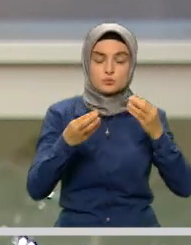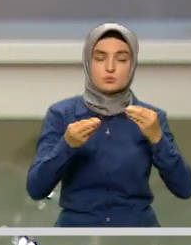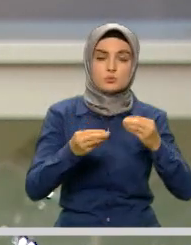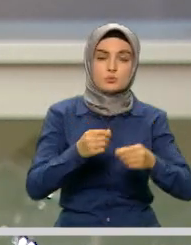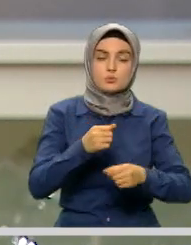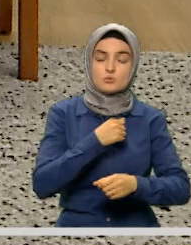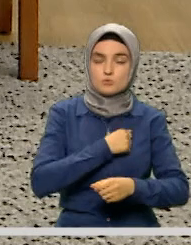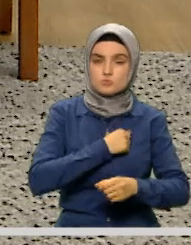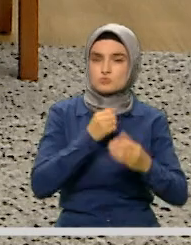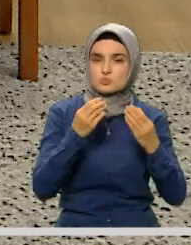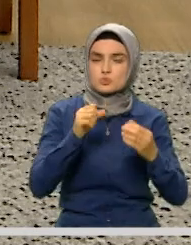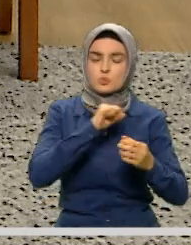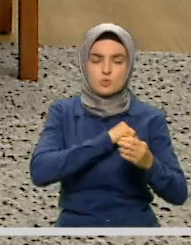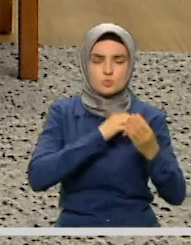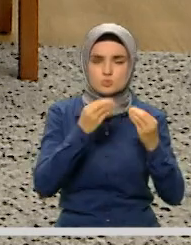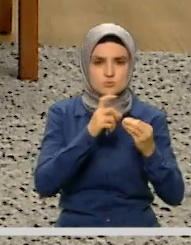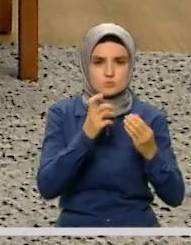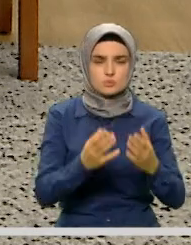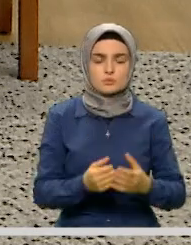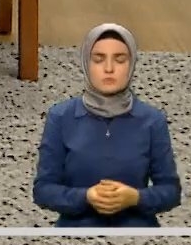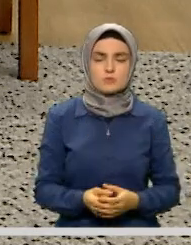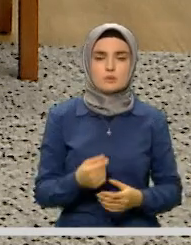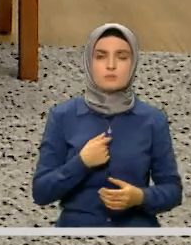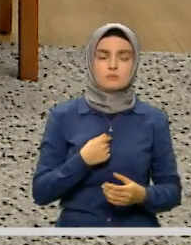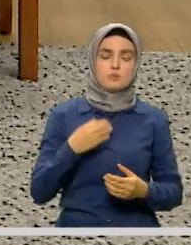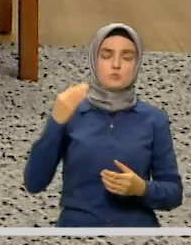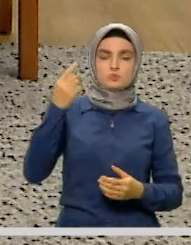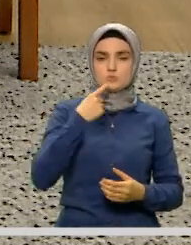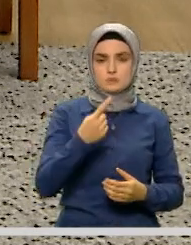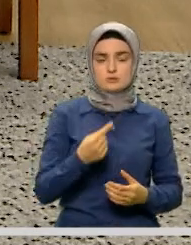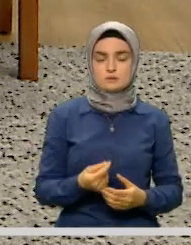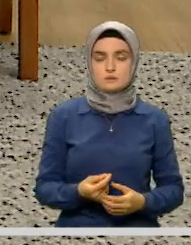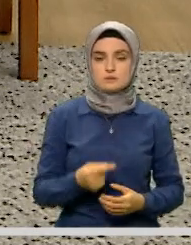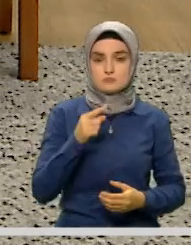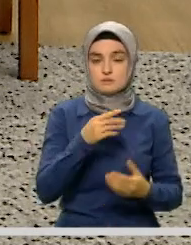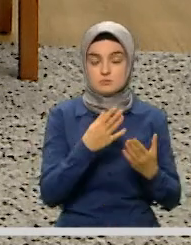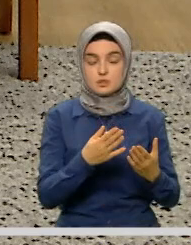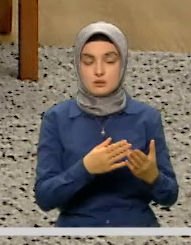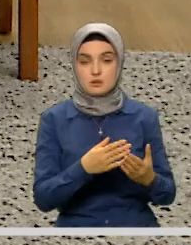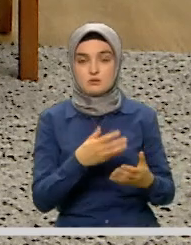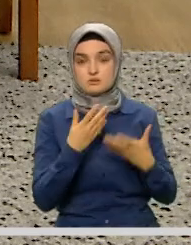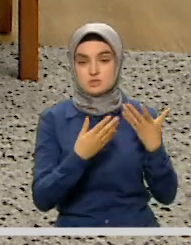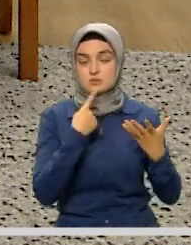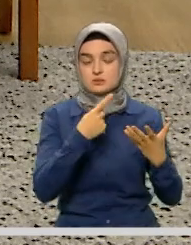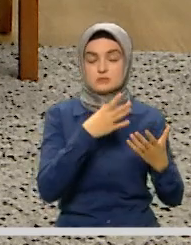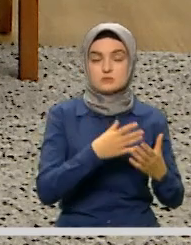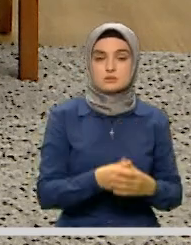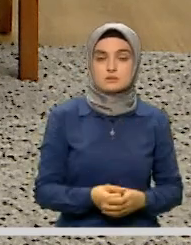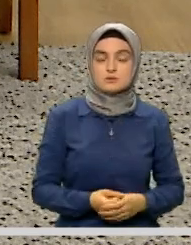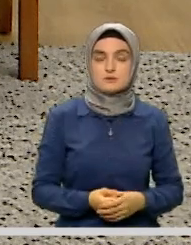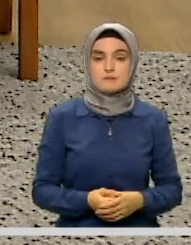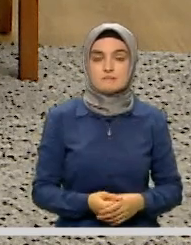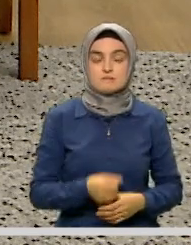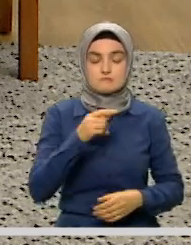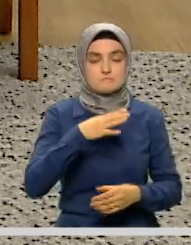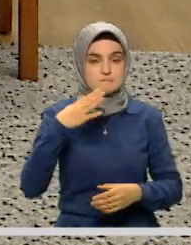da yaklaşıyor gibi miyiz? Mesela o da dedi ki ben daha üstünüm dedi önce. Tabii, sonra dedi ki sen beni azdırdın. Tabii, sen beni azdırdın dedi. Bir şekilde yani